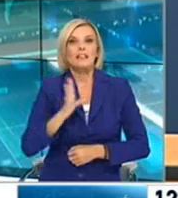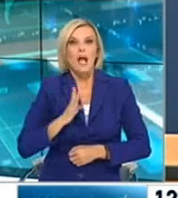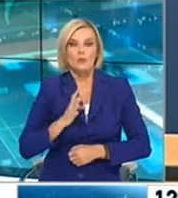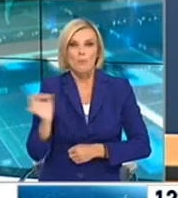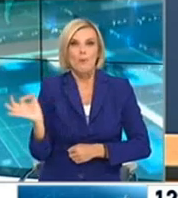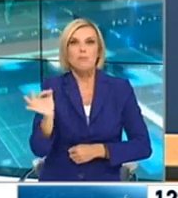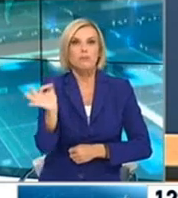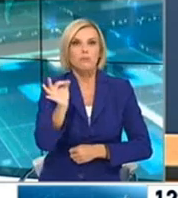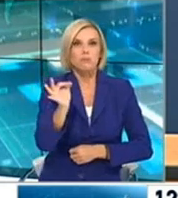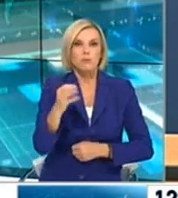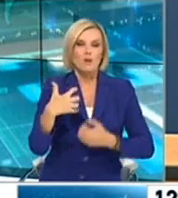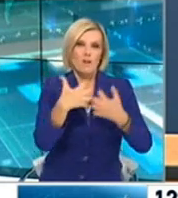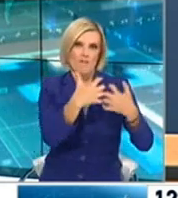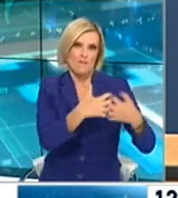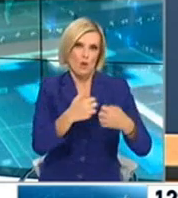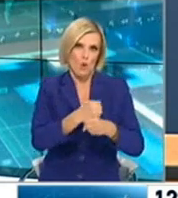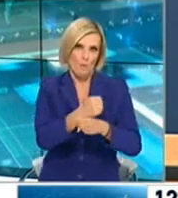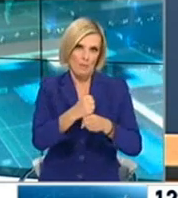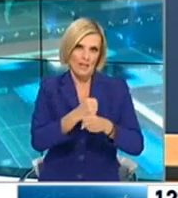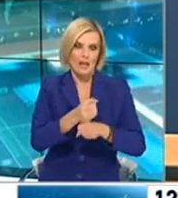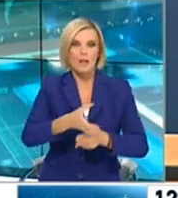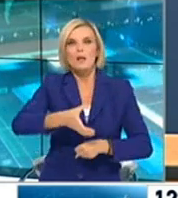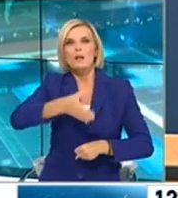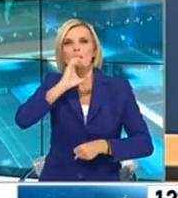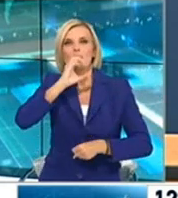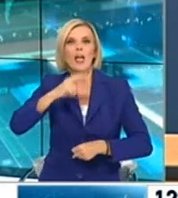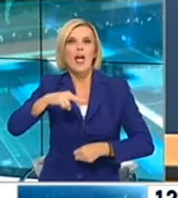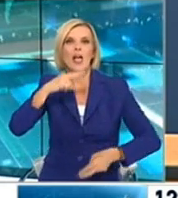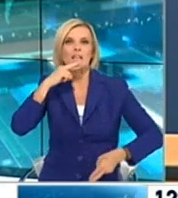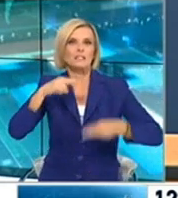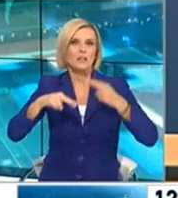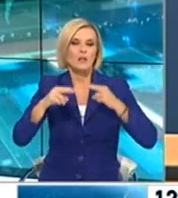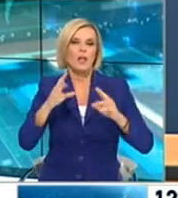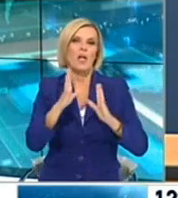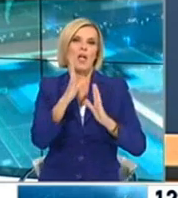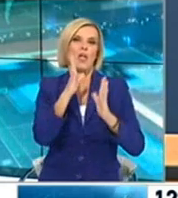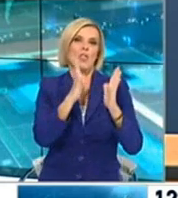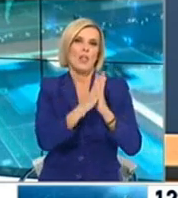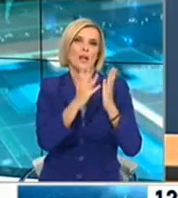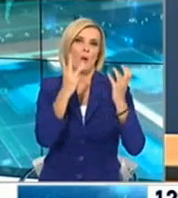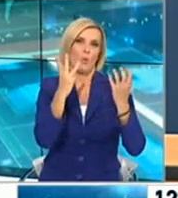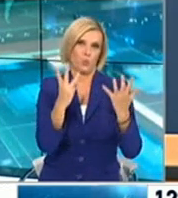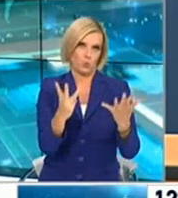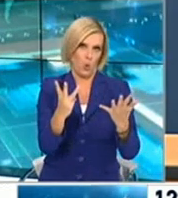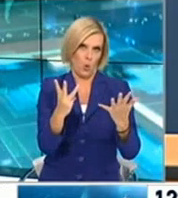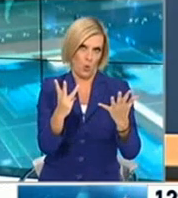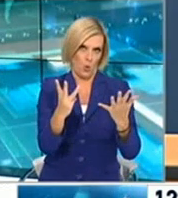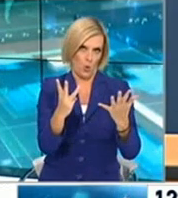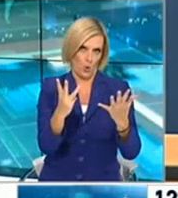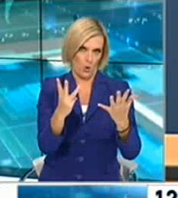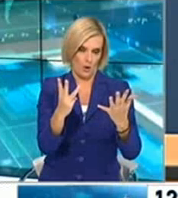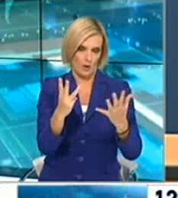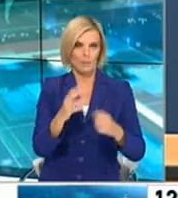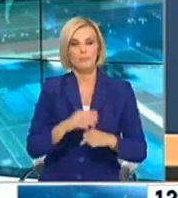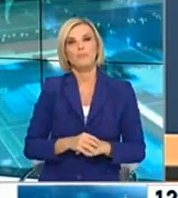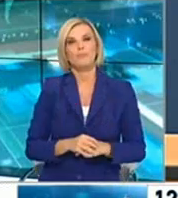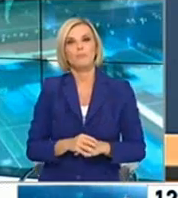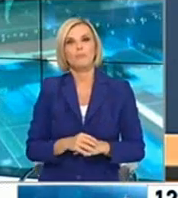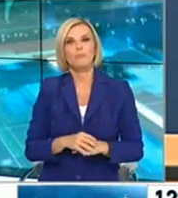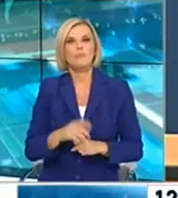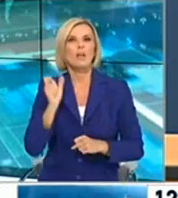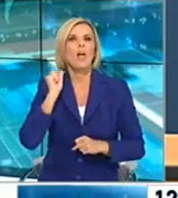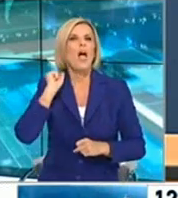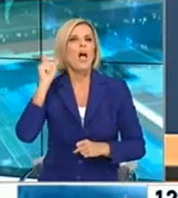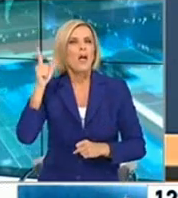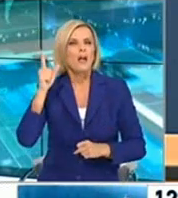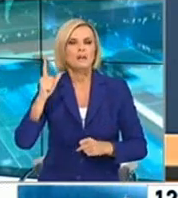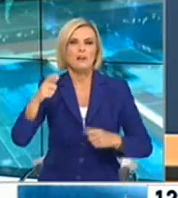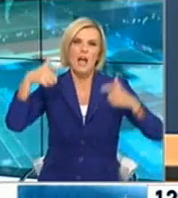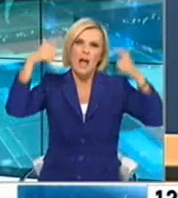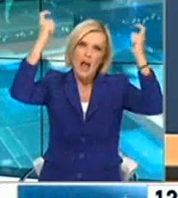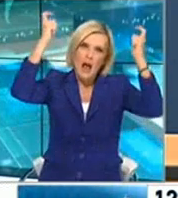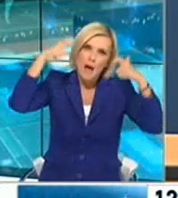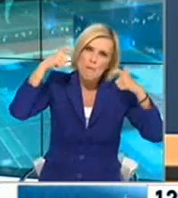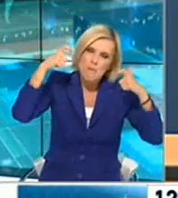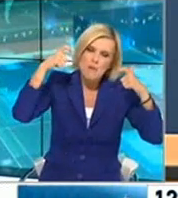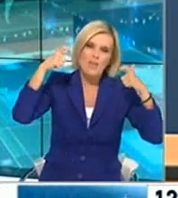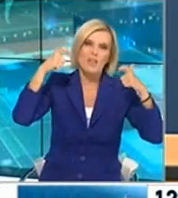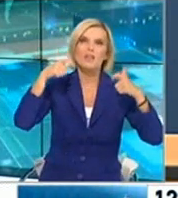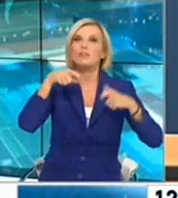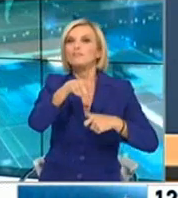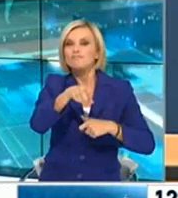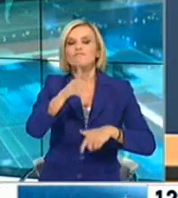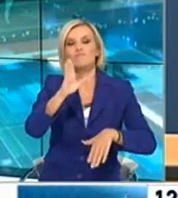σε εστιατόριο μπαρ, με 7 έως τώρα καταγεγραμμένα κρούσματα, σε κοινωνικές εκδηλώσεις όπως η Γάμη,